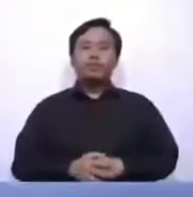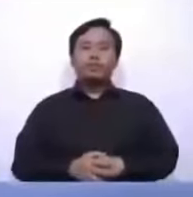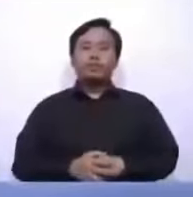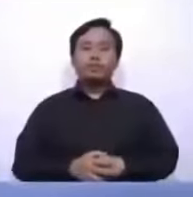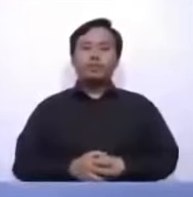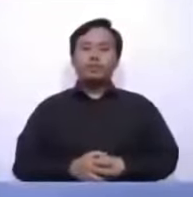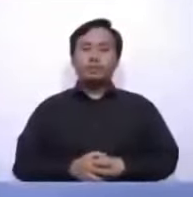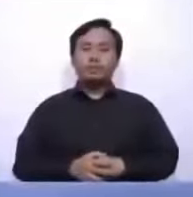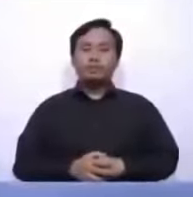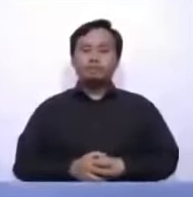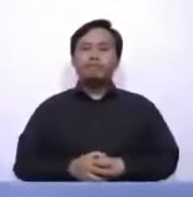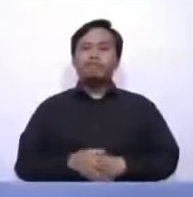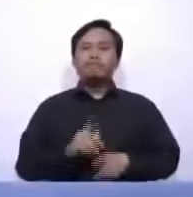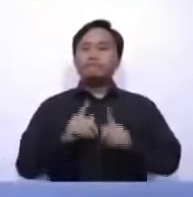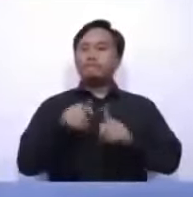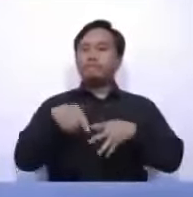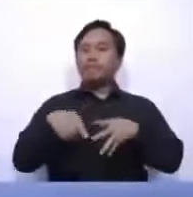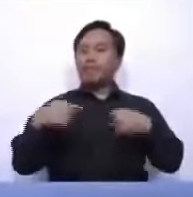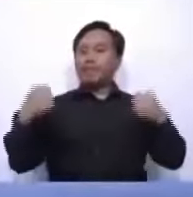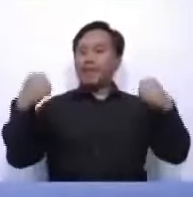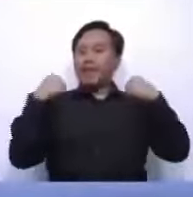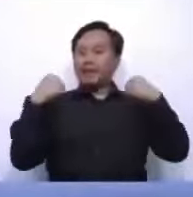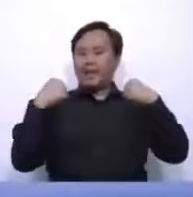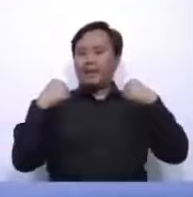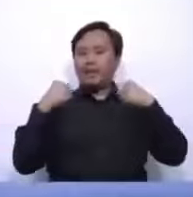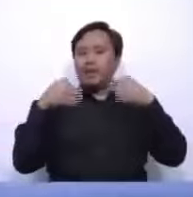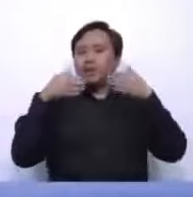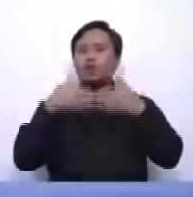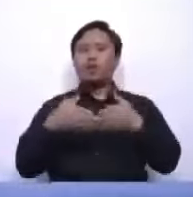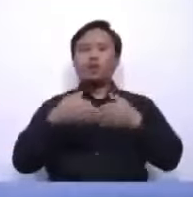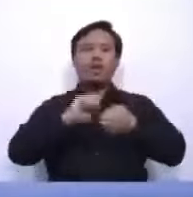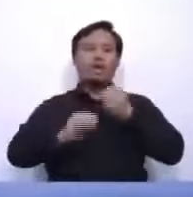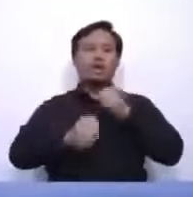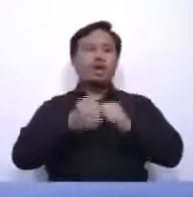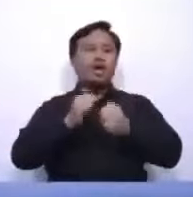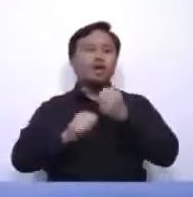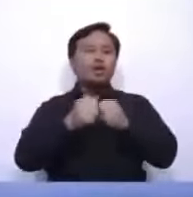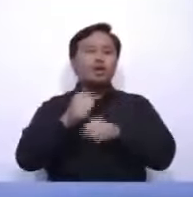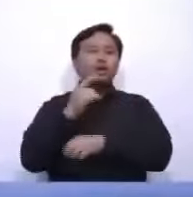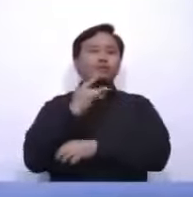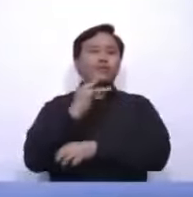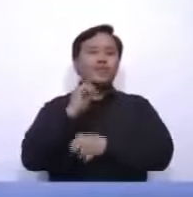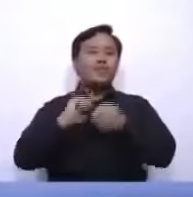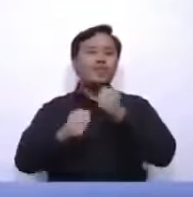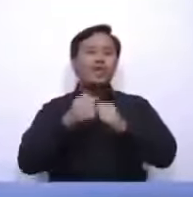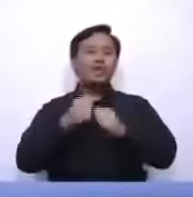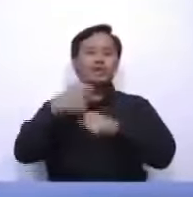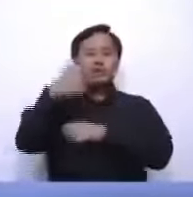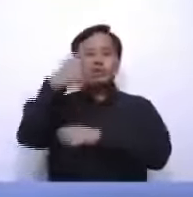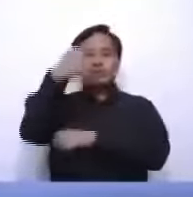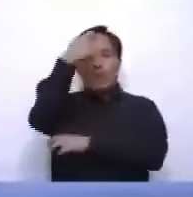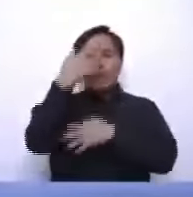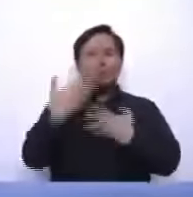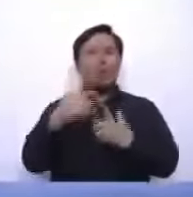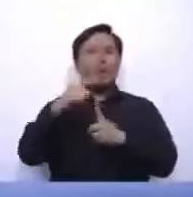Dalam bidang kesehatan dan penurunan, terutama kasus-kasus yang terkait dengan masalah penyakit